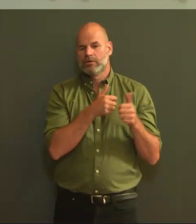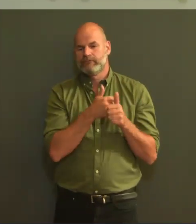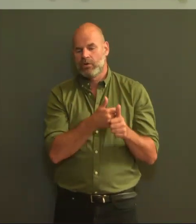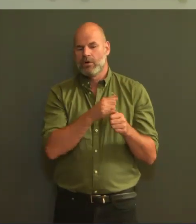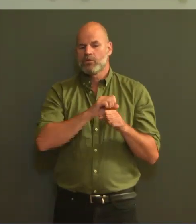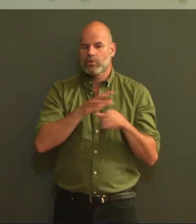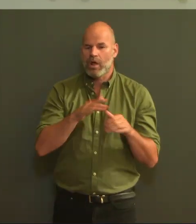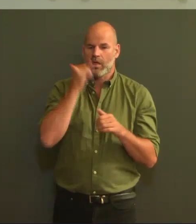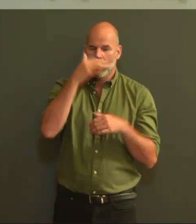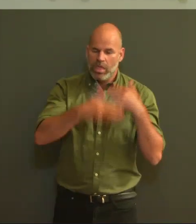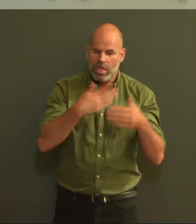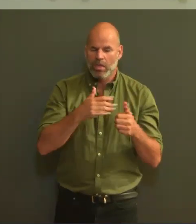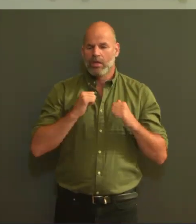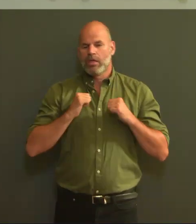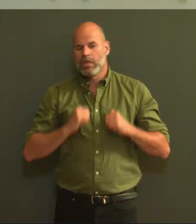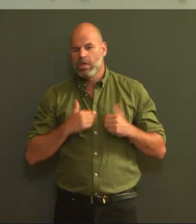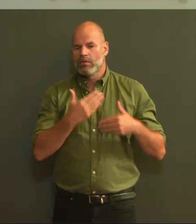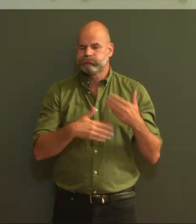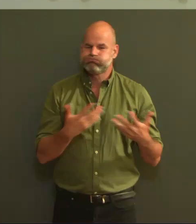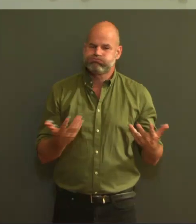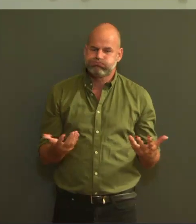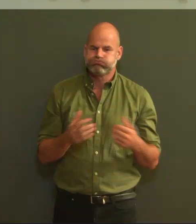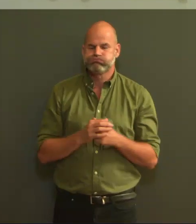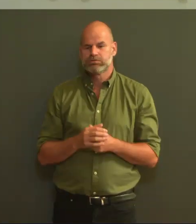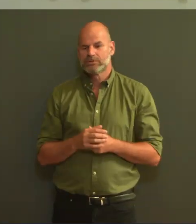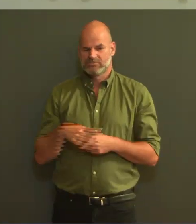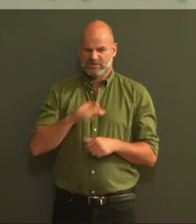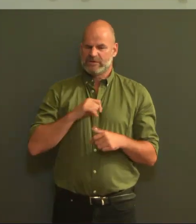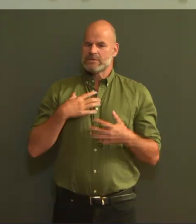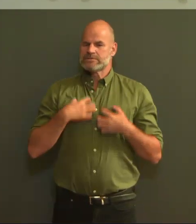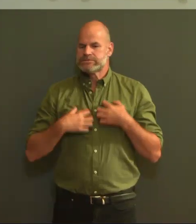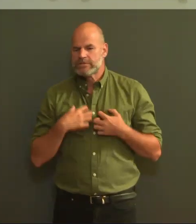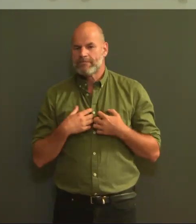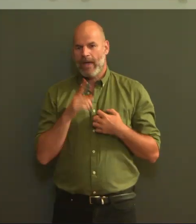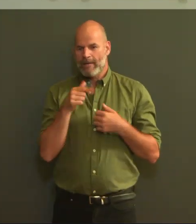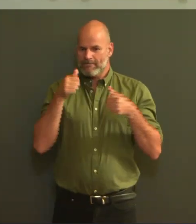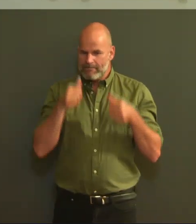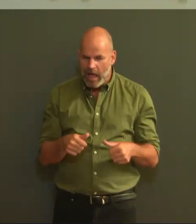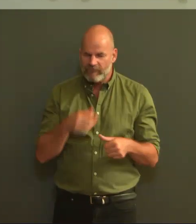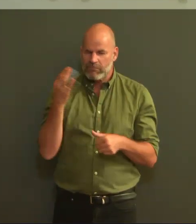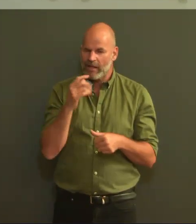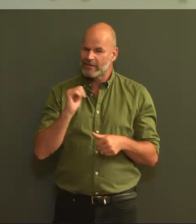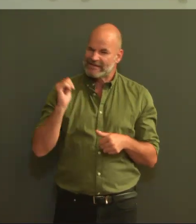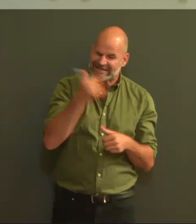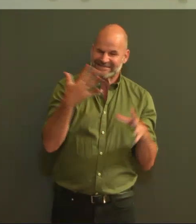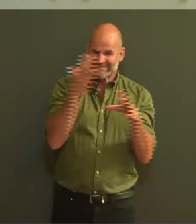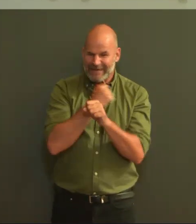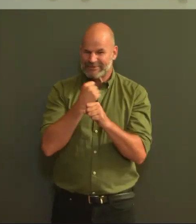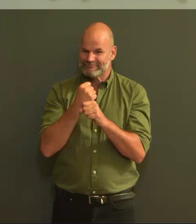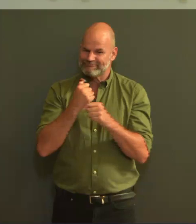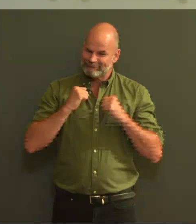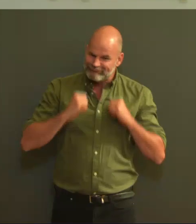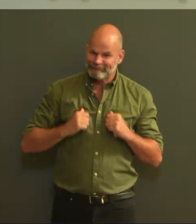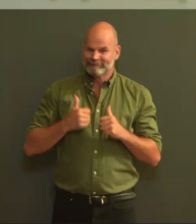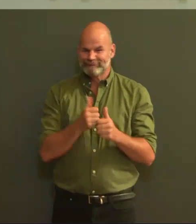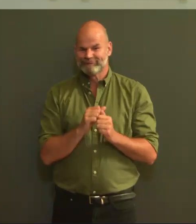passen. En toch is en blijft het belangrijk dat we samen blijven volhouden. Voor onszelf, voor onze familie,